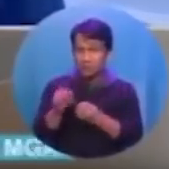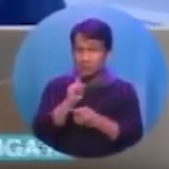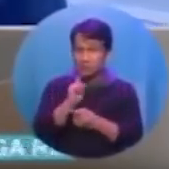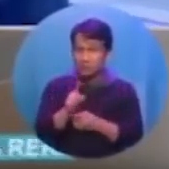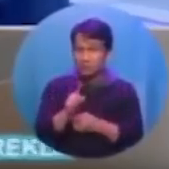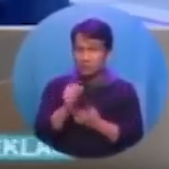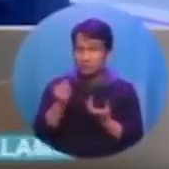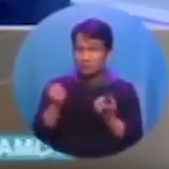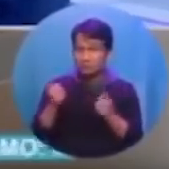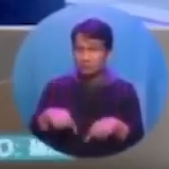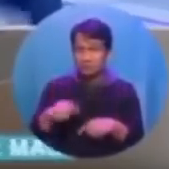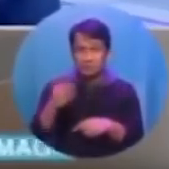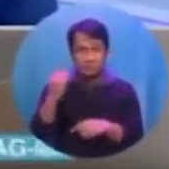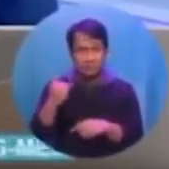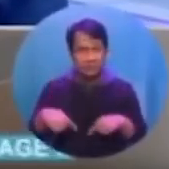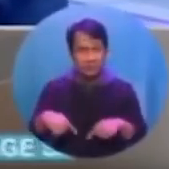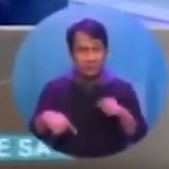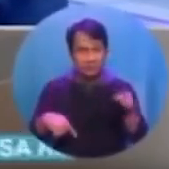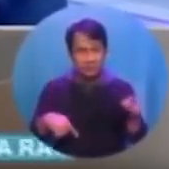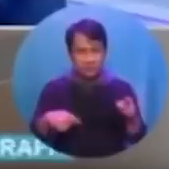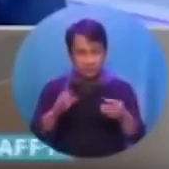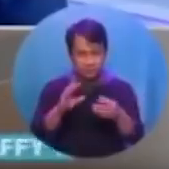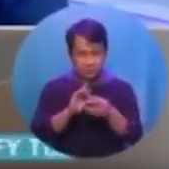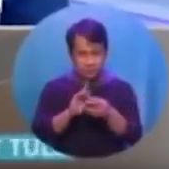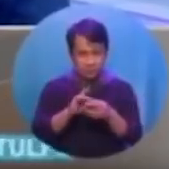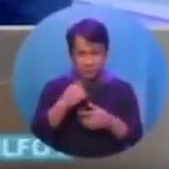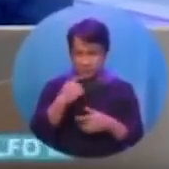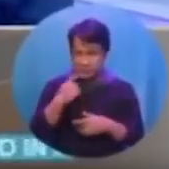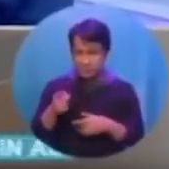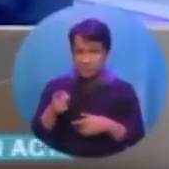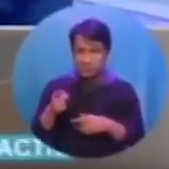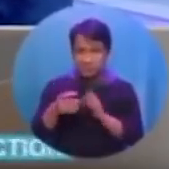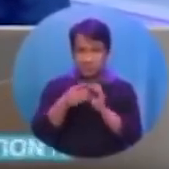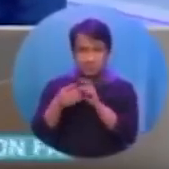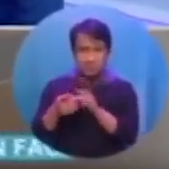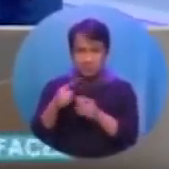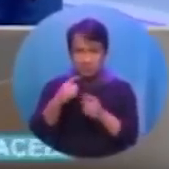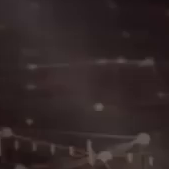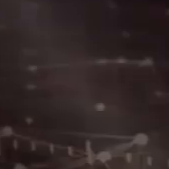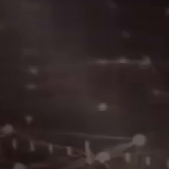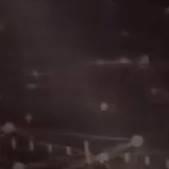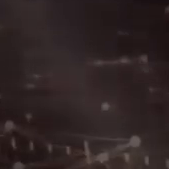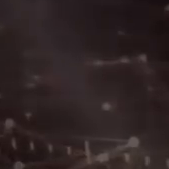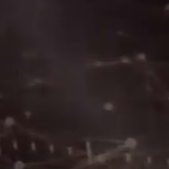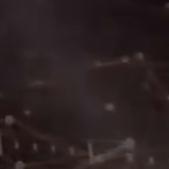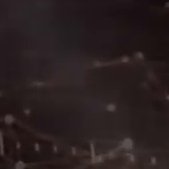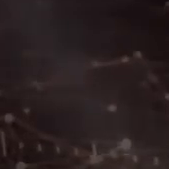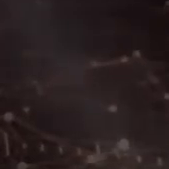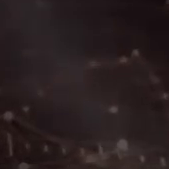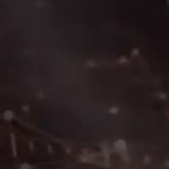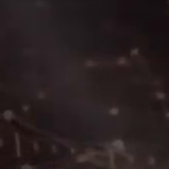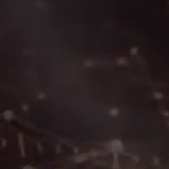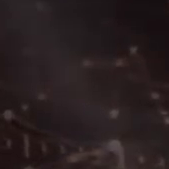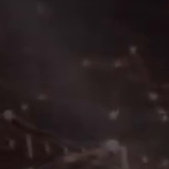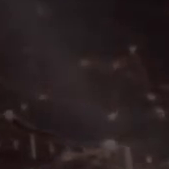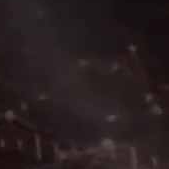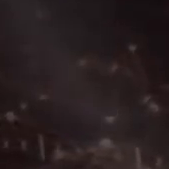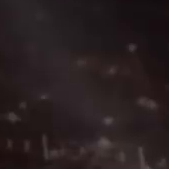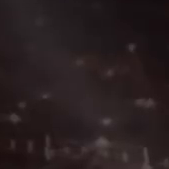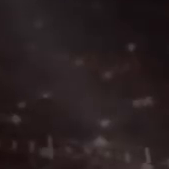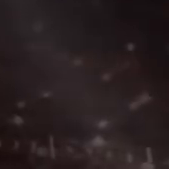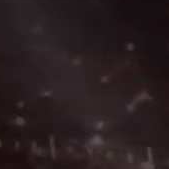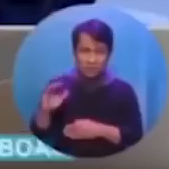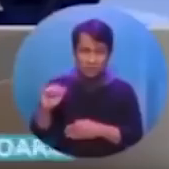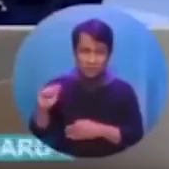at bakit nangyari ang nangyari, di ba? Umpisahan po natin kausapin si Ma'am Linda Lagman. Ma'am Linda,